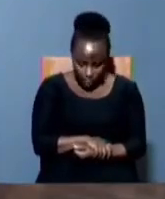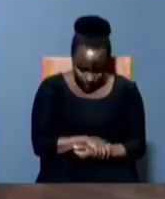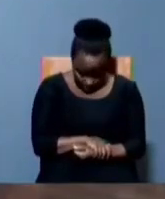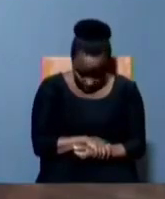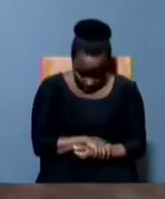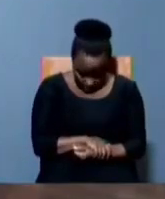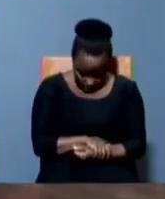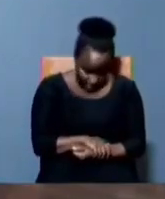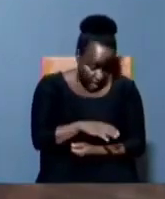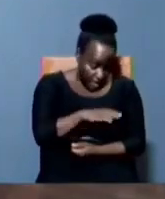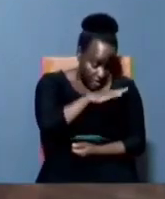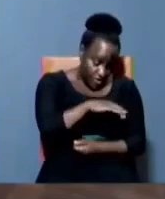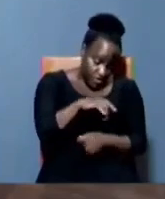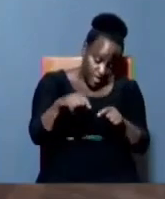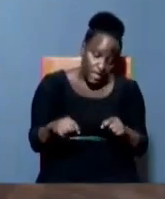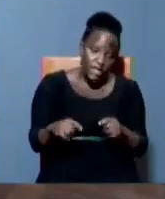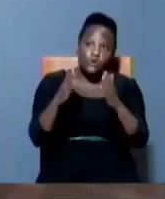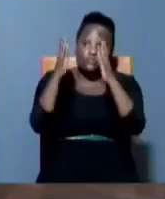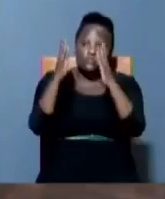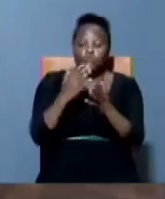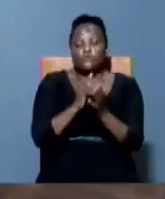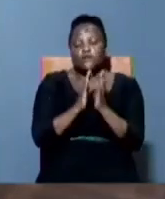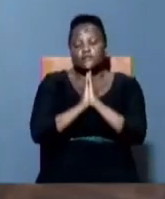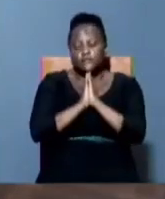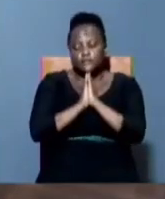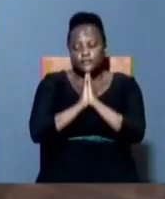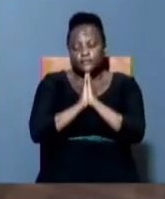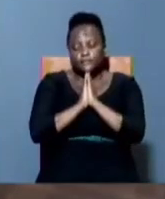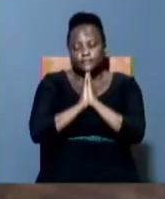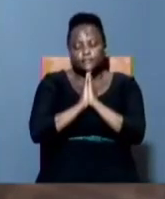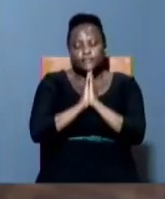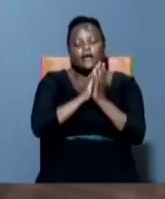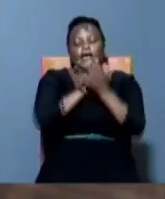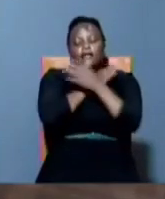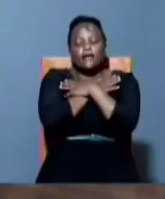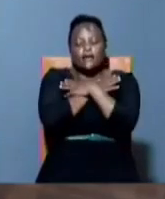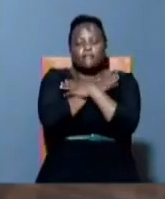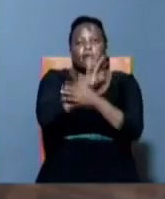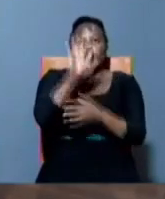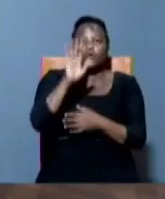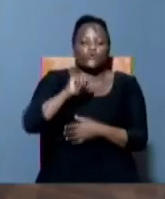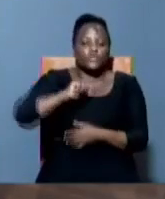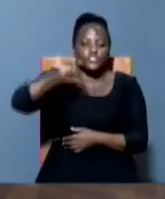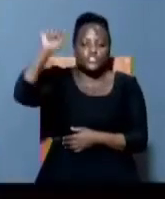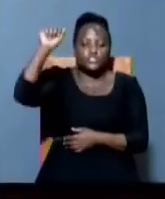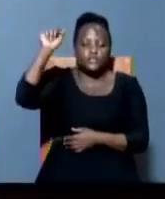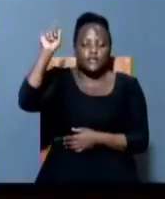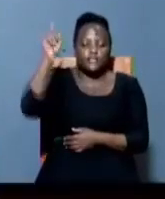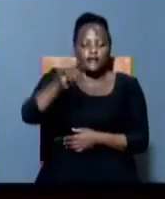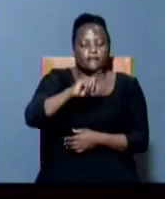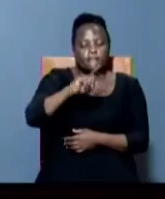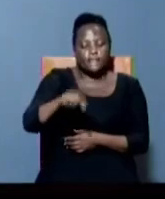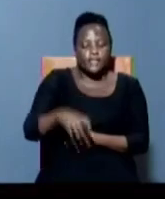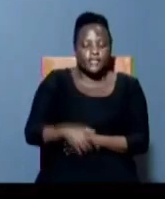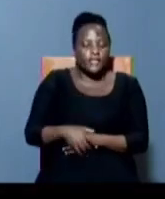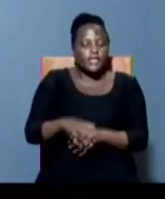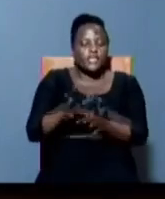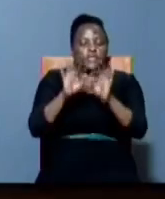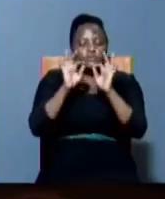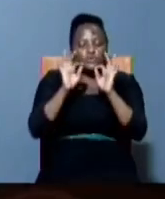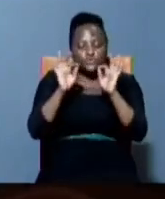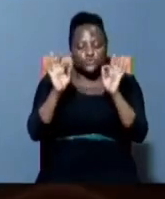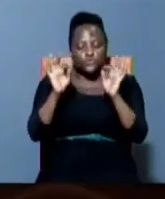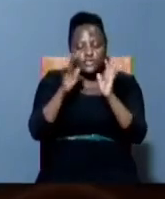Kumshukuru Bwana. Jioni ya leo Mungu wetu asante. Neema yako yashinda dhambi. Neema yako imetukuza